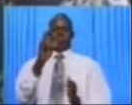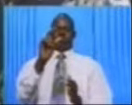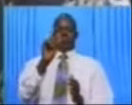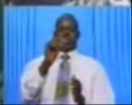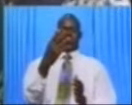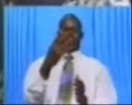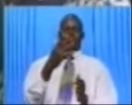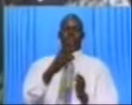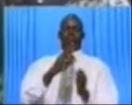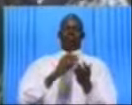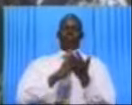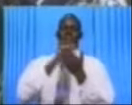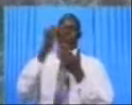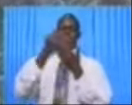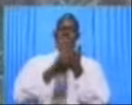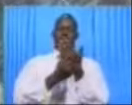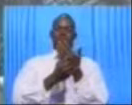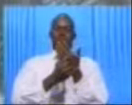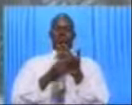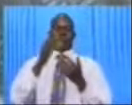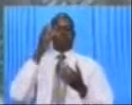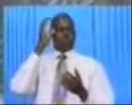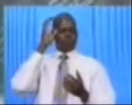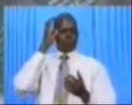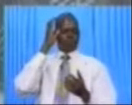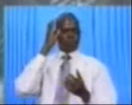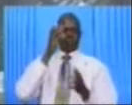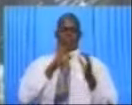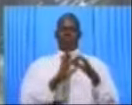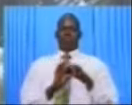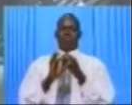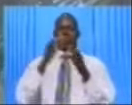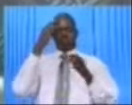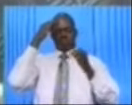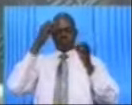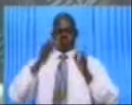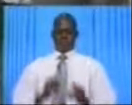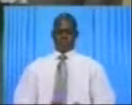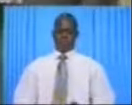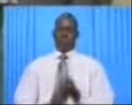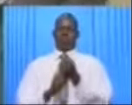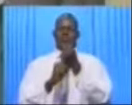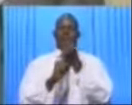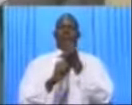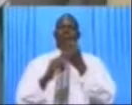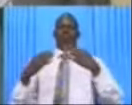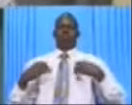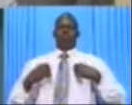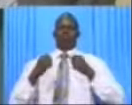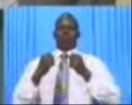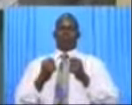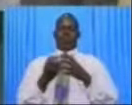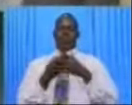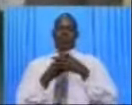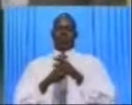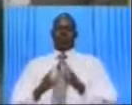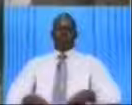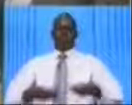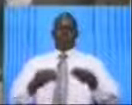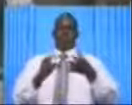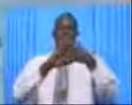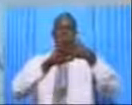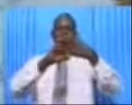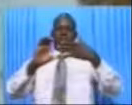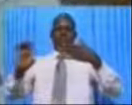375 tonnes pour l'oignon. Les partenaires s'engagent à soutenir la dynamique enclenchée. Ils ont remis des chèques